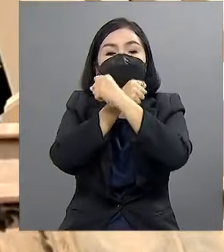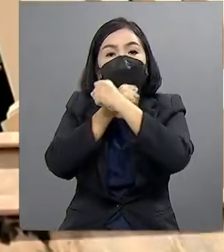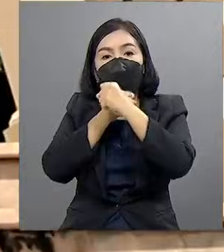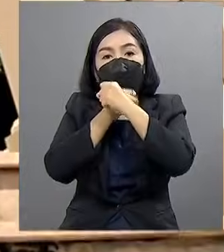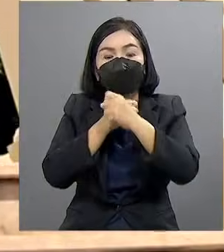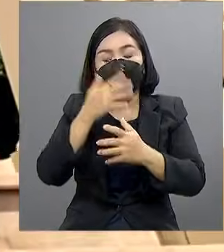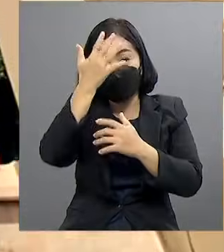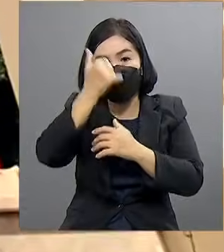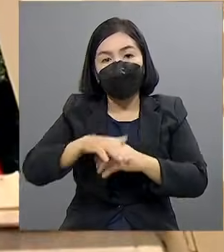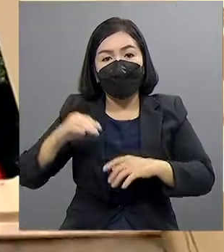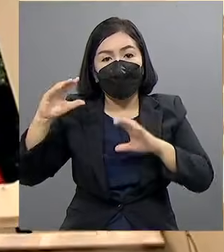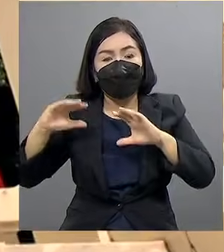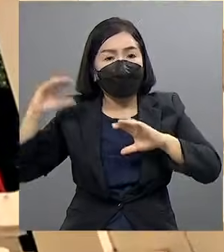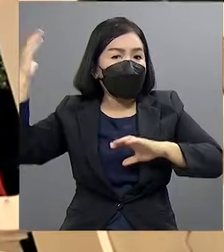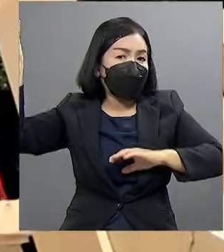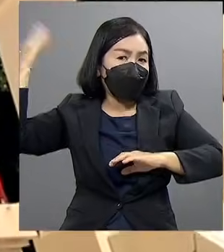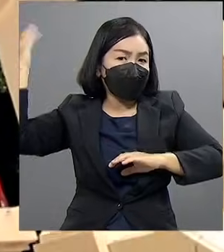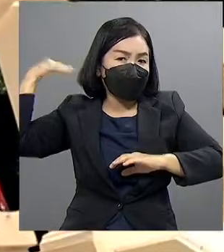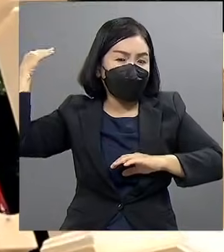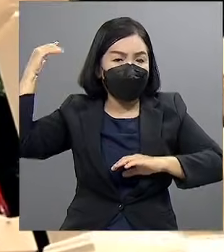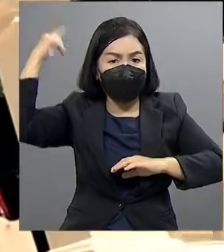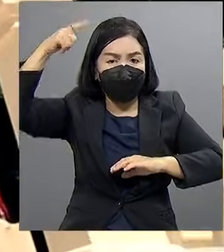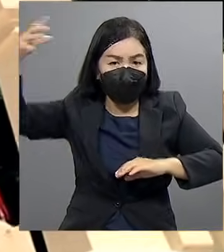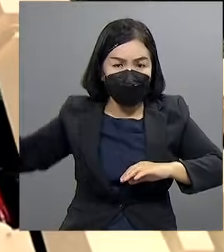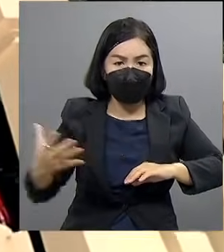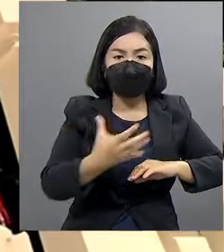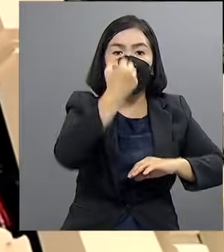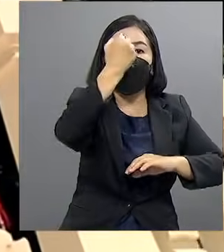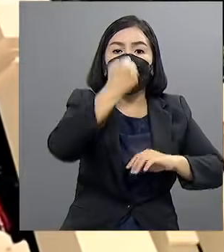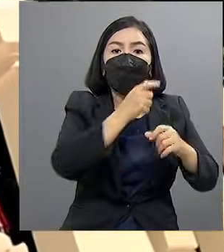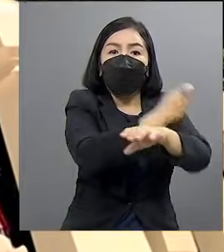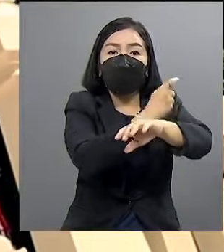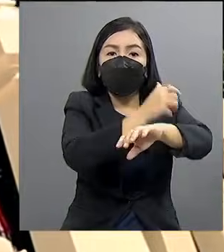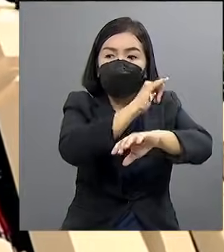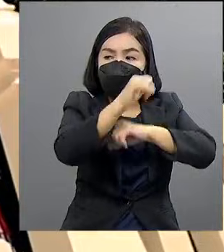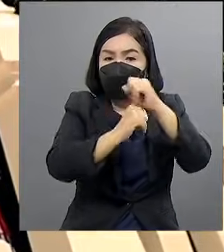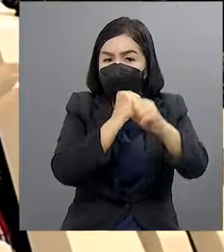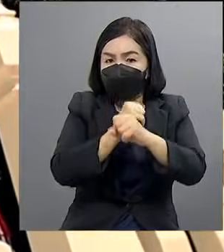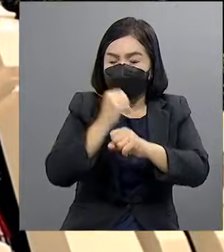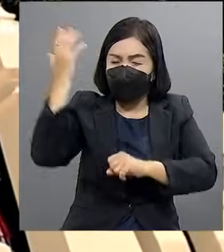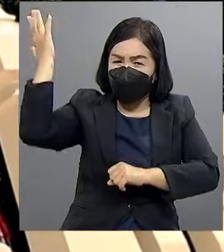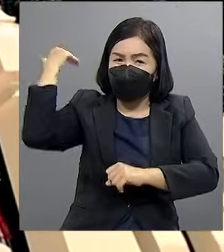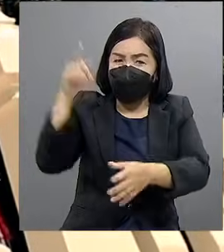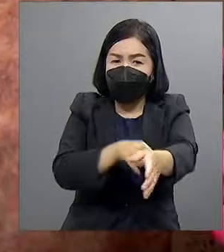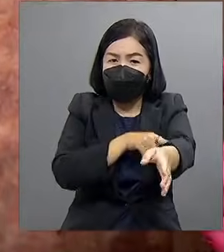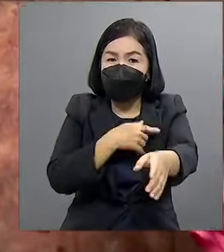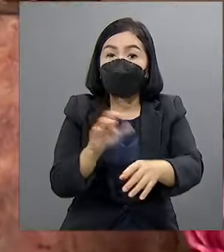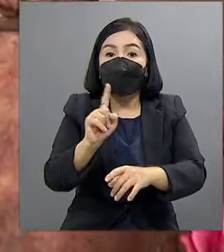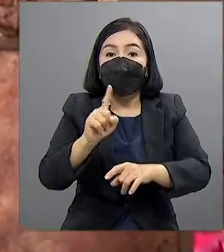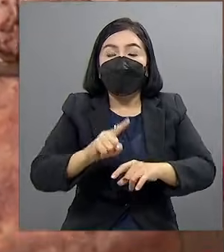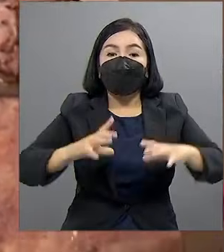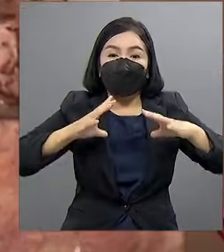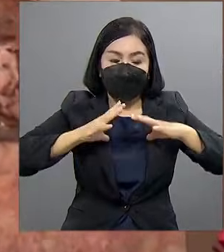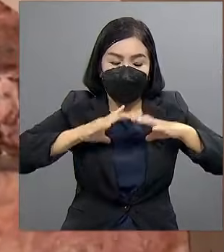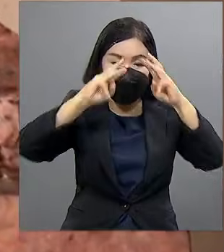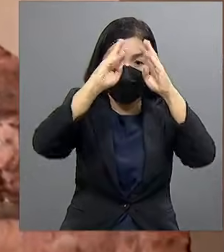งศรีอยุธยาเมื่อปีพุทธศักราช2308มีวิหารพระอาจารย์ธรรมโชตรังสีประดิษฐานรูปประติม